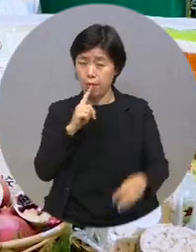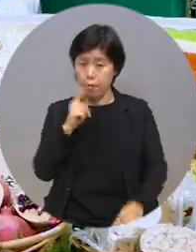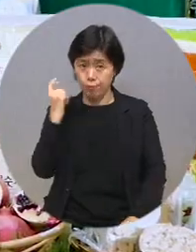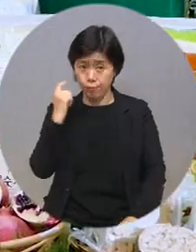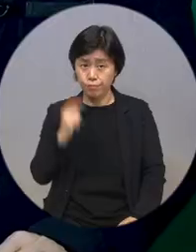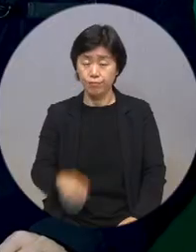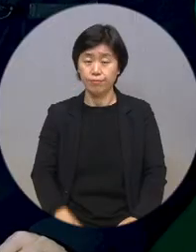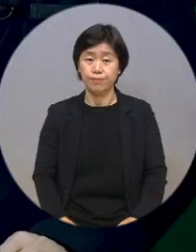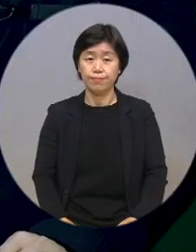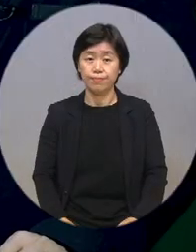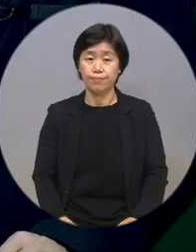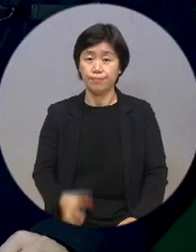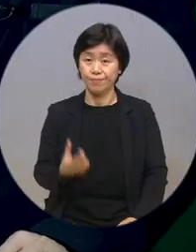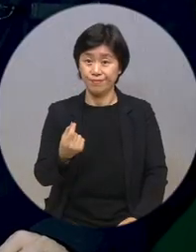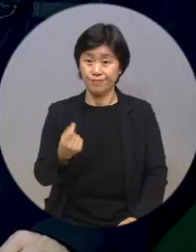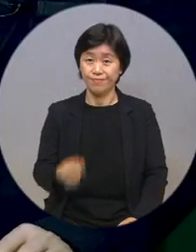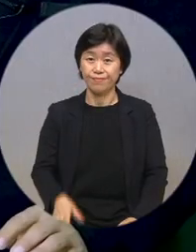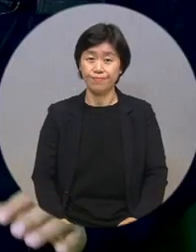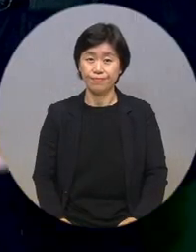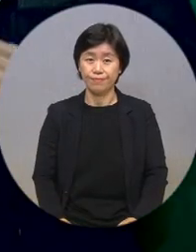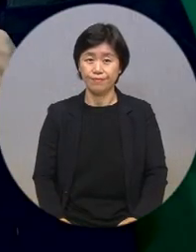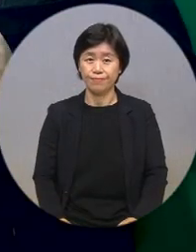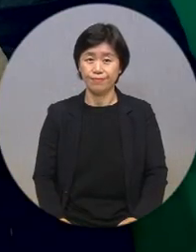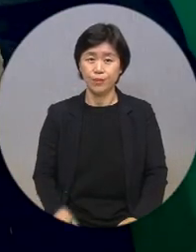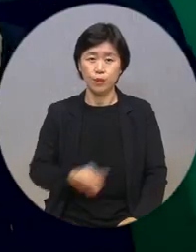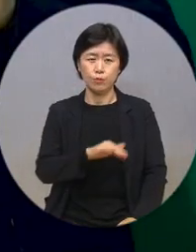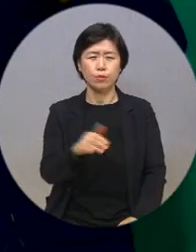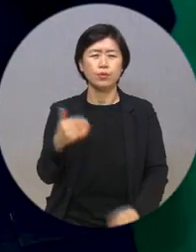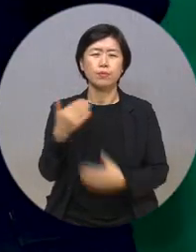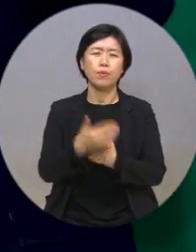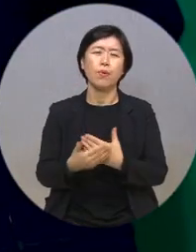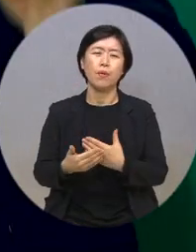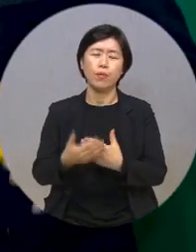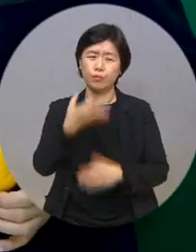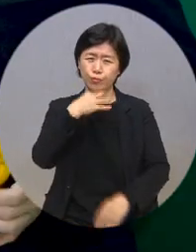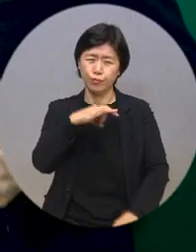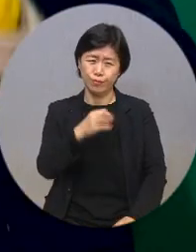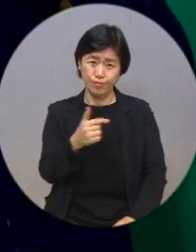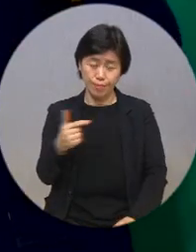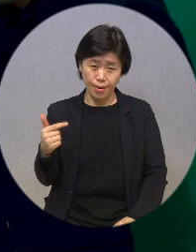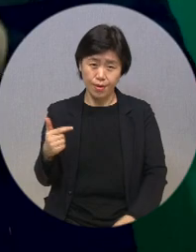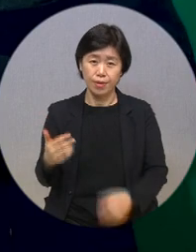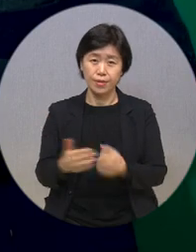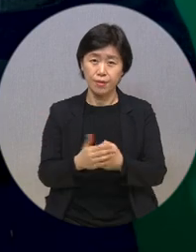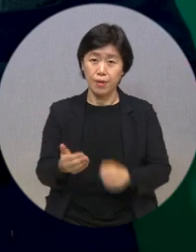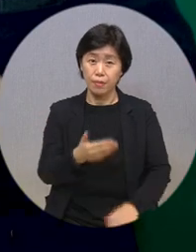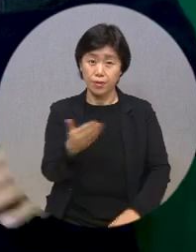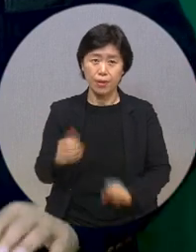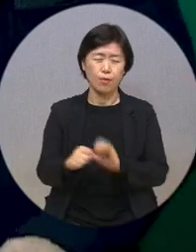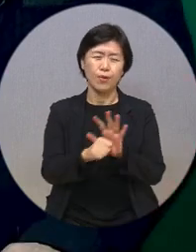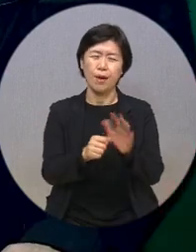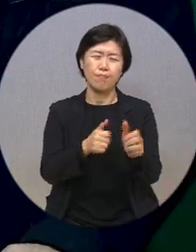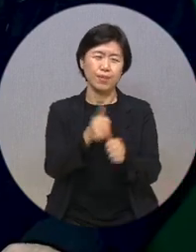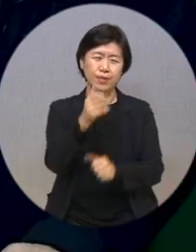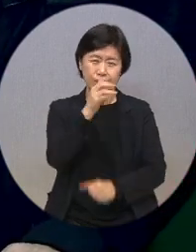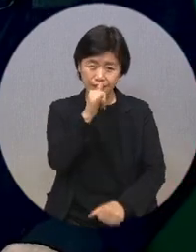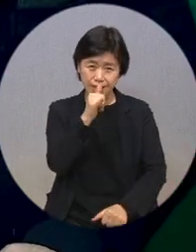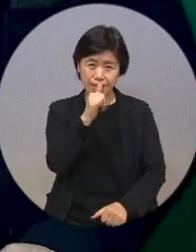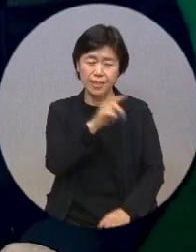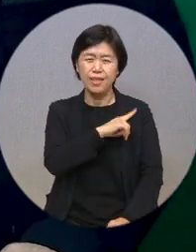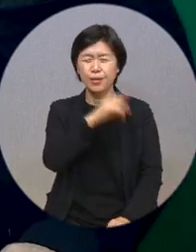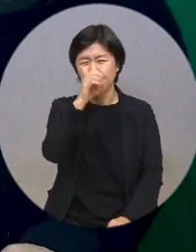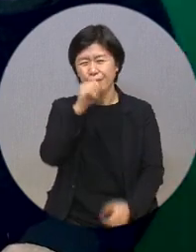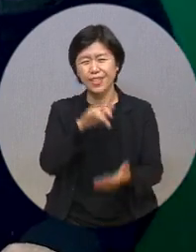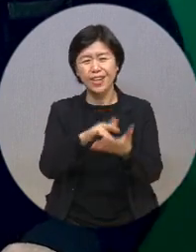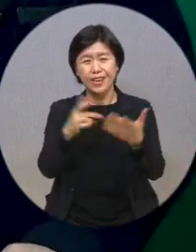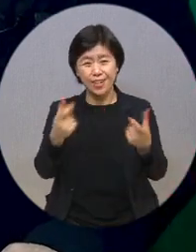아. 이 상품이 또 우리 몸에 좋다고 하니까 이게 여러분들의 코로나를 이길 수 있는 최고의 처방이라고 저는 봅니다.